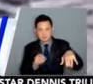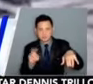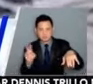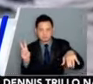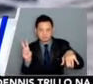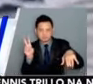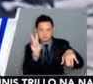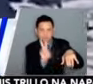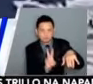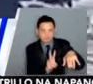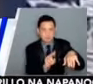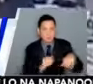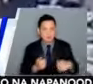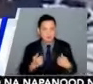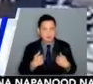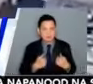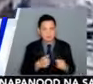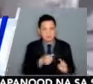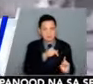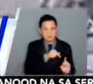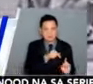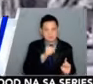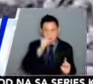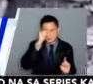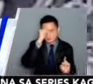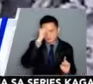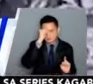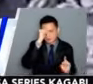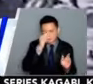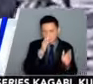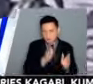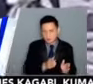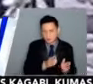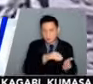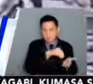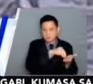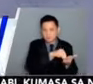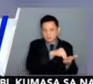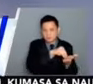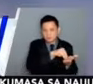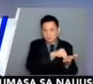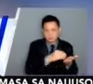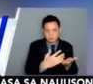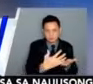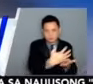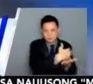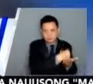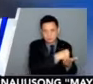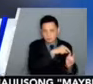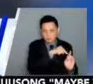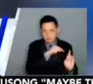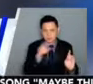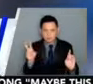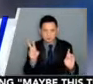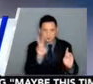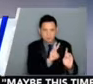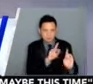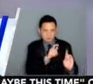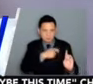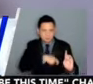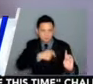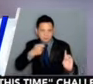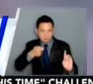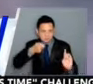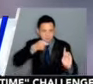nila ang isang Indian national na naniningil ng kanyang pautang sa bahagi ng Soler. Sa kuha namang ito, nahagip din ang